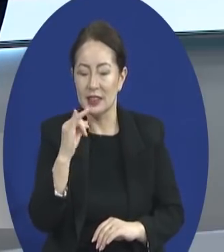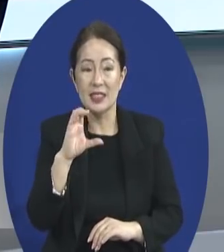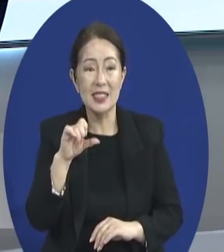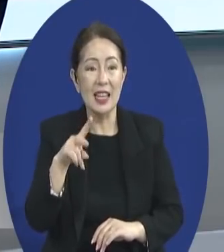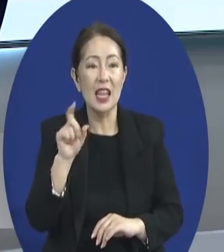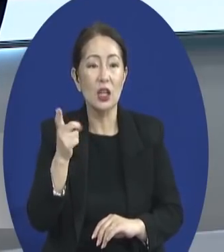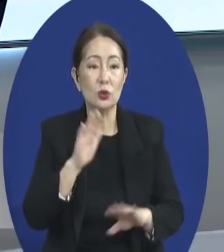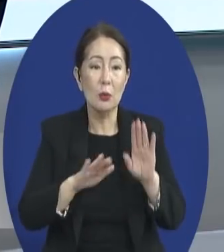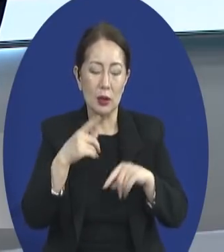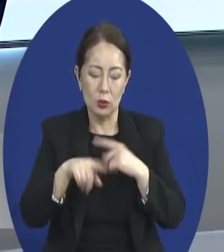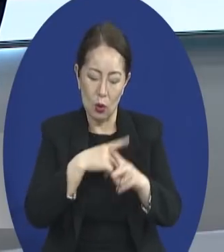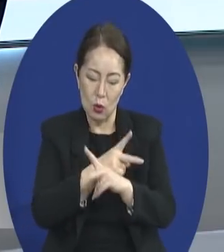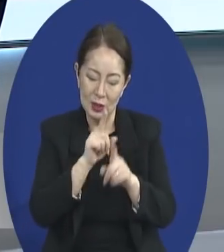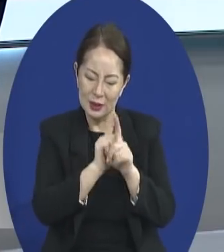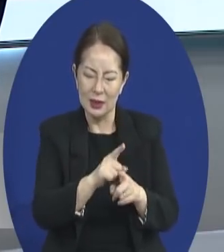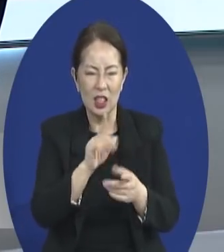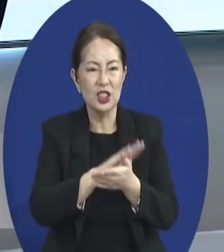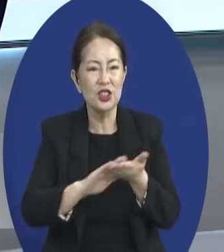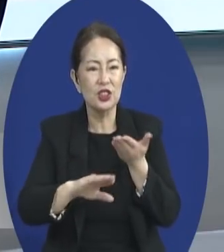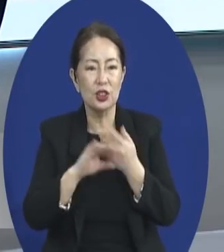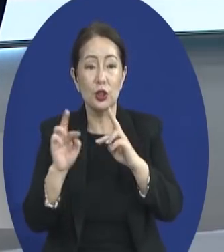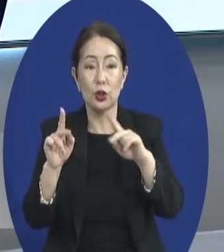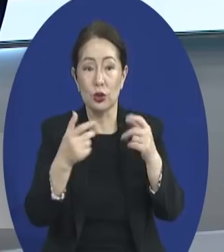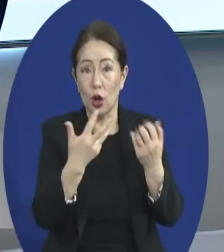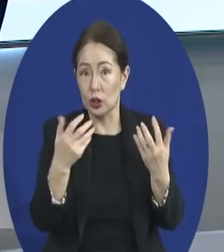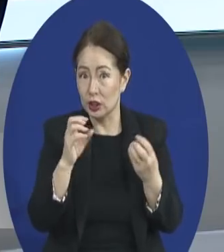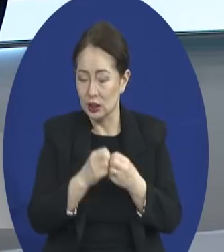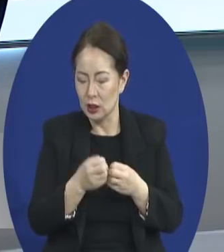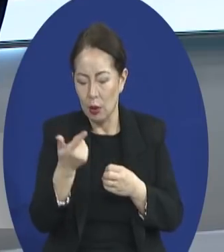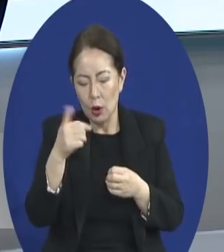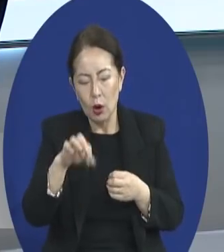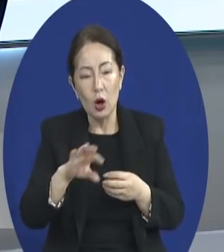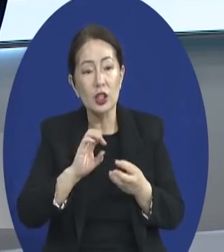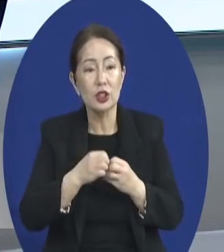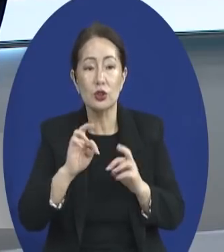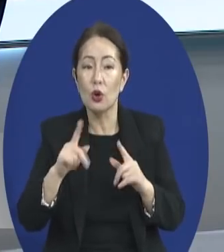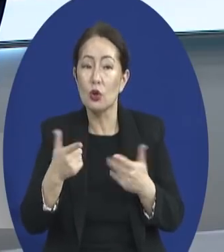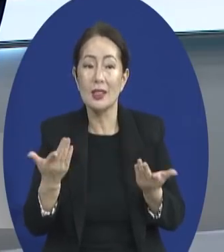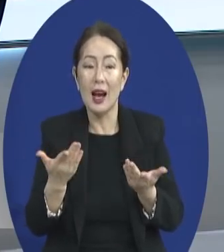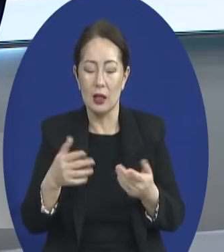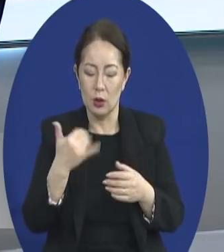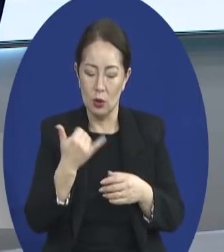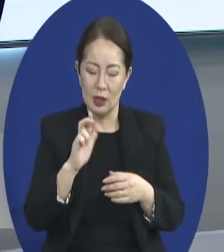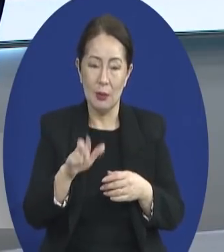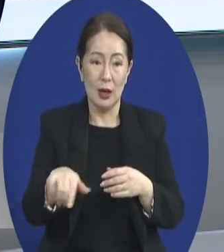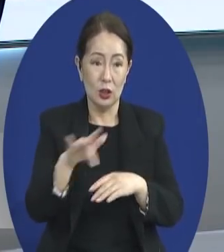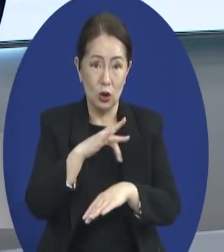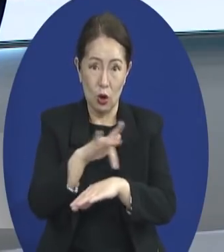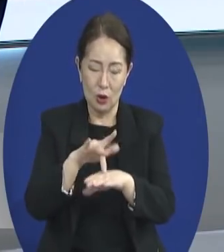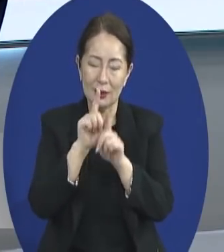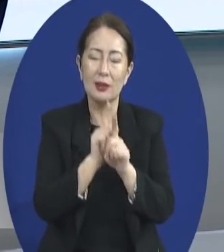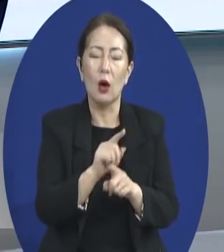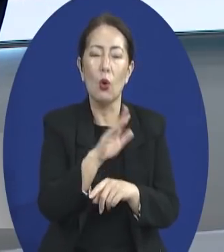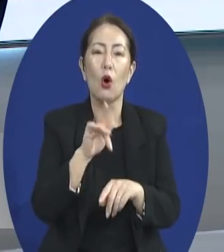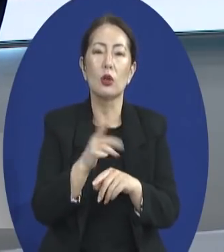дагаад маш олон шинжилэлт, өөрчлөлтүүд Улаанбаатар хотод хийгдэн гол хийгдэж байгаа нэг өөрчлөлт бол Улаанбаатар хот дагуул хоттой байна. За